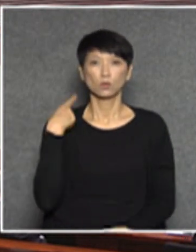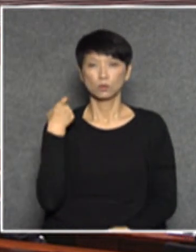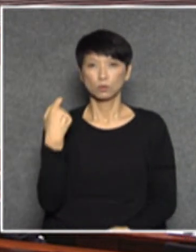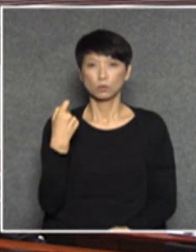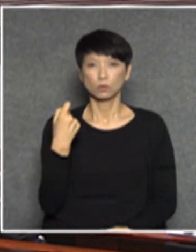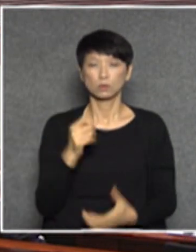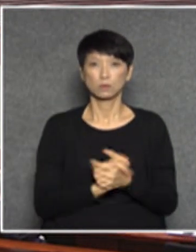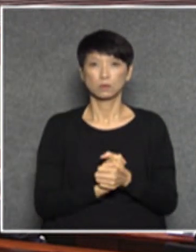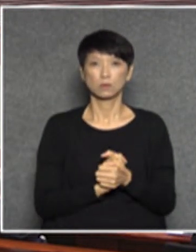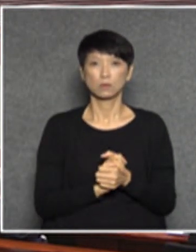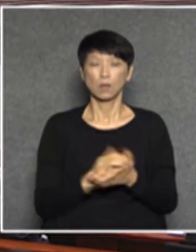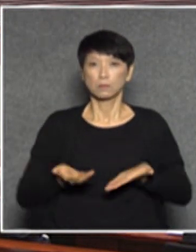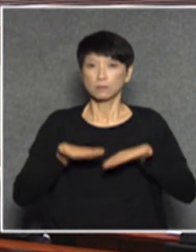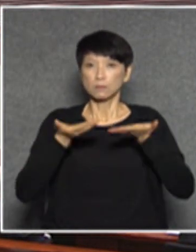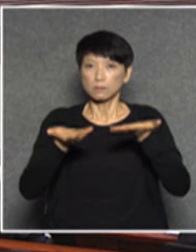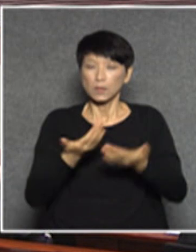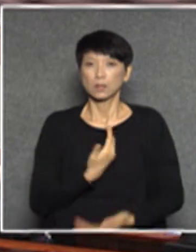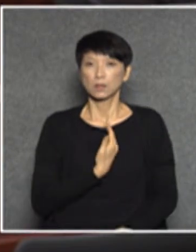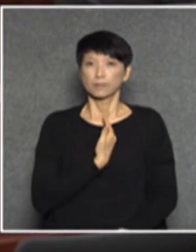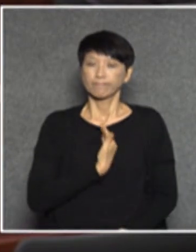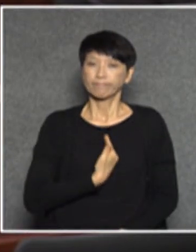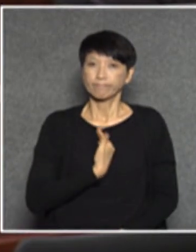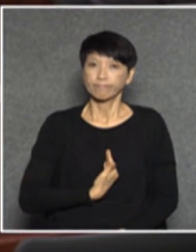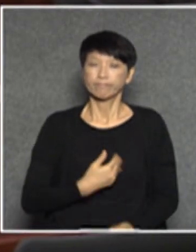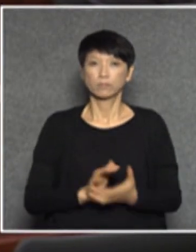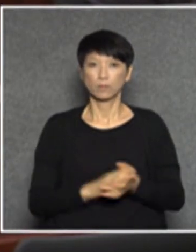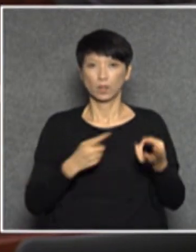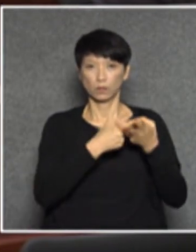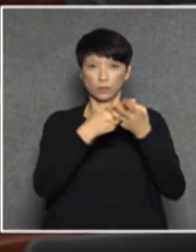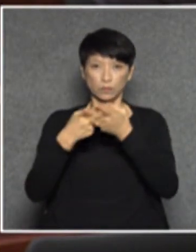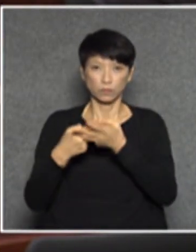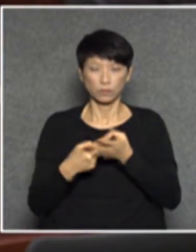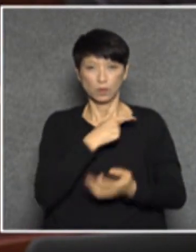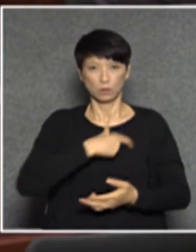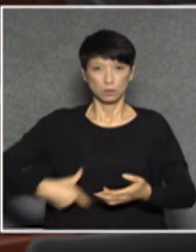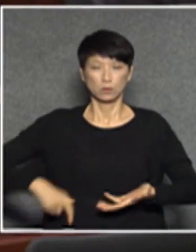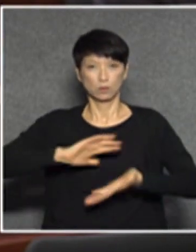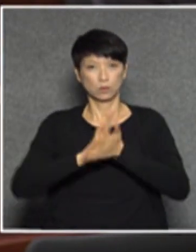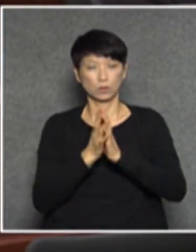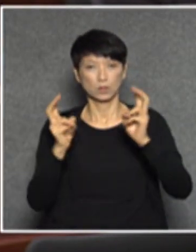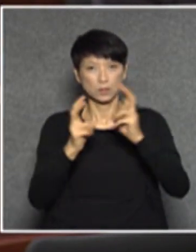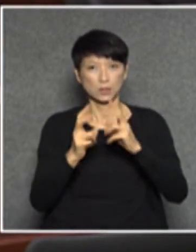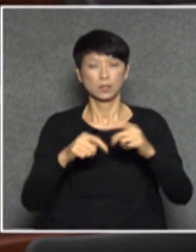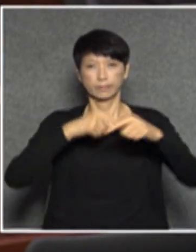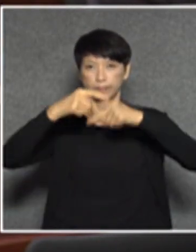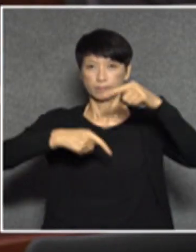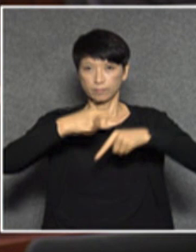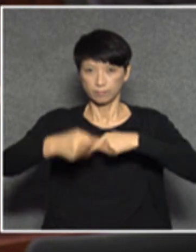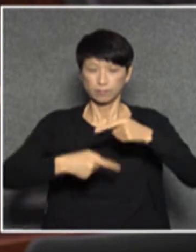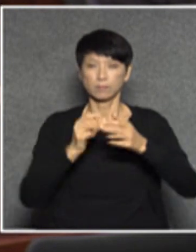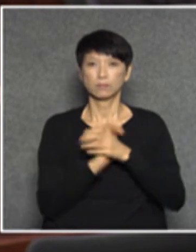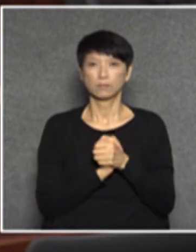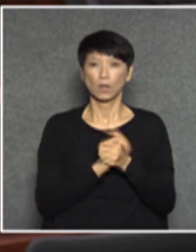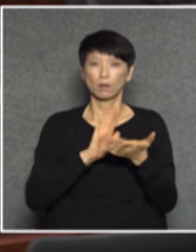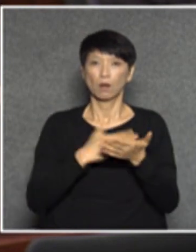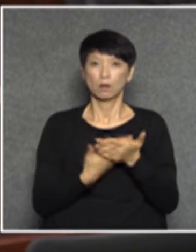橄欖枝出來，同埋即係同呢個泛民議員亦都約見他們不同的意見去大家去傾，但可